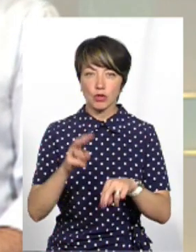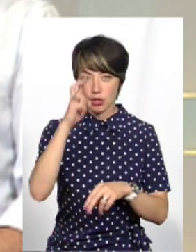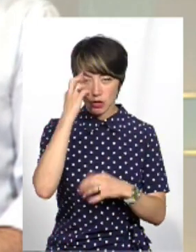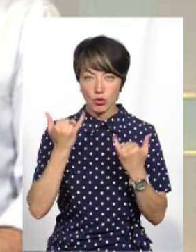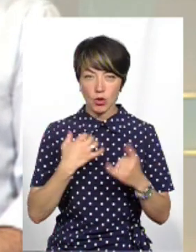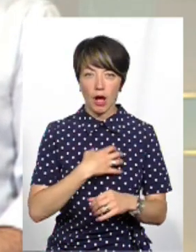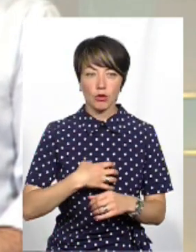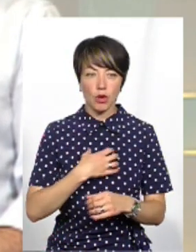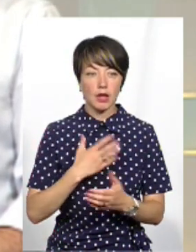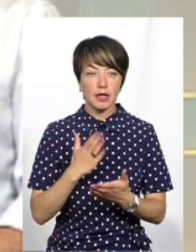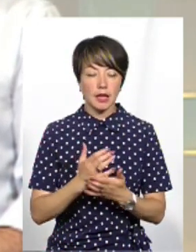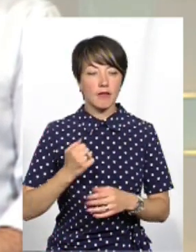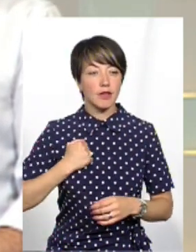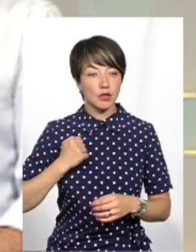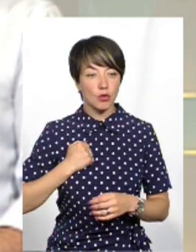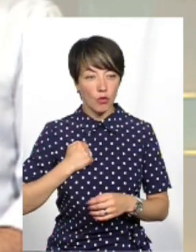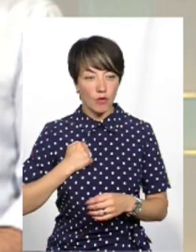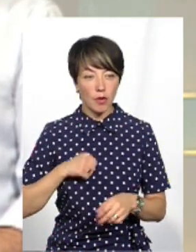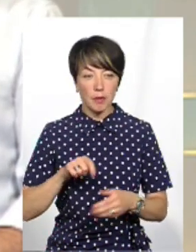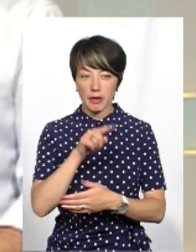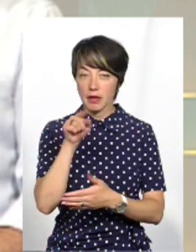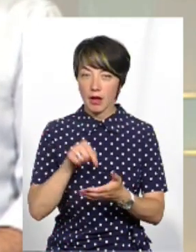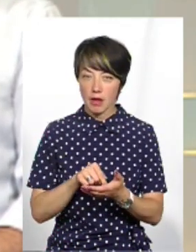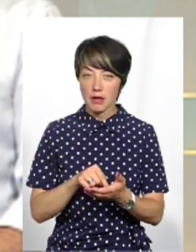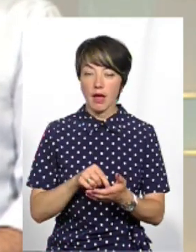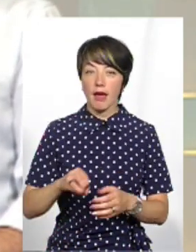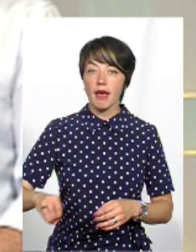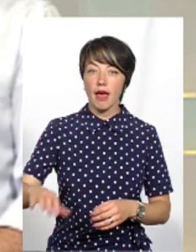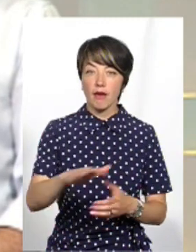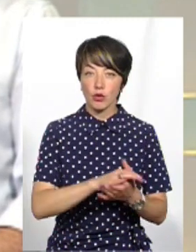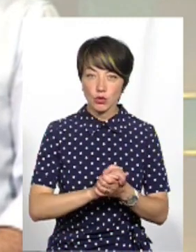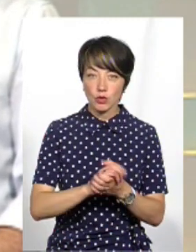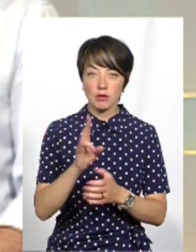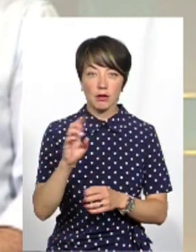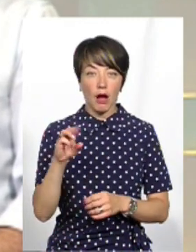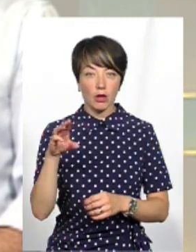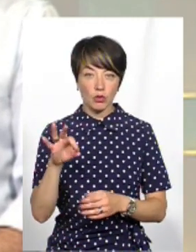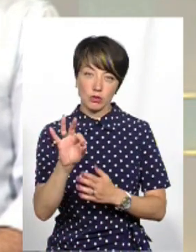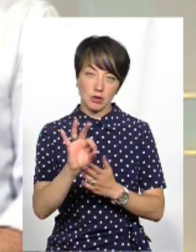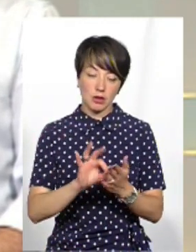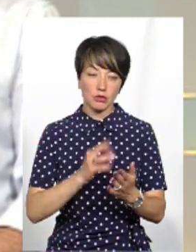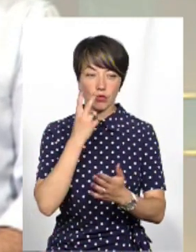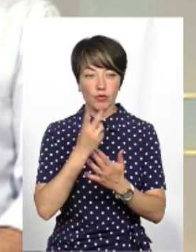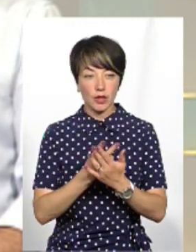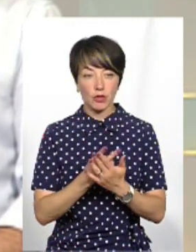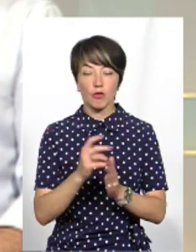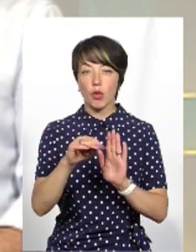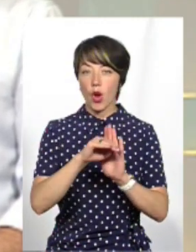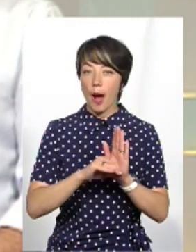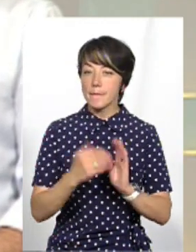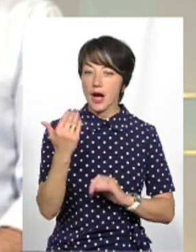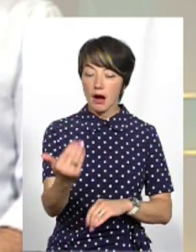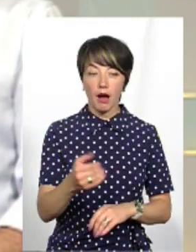Сьогодні актуальним є військовий акцент, акцент на Євросоюз і акцент на НАТО, і це одразу спостерігається в